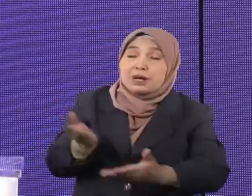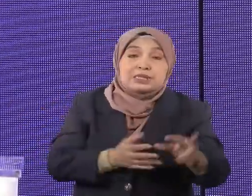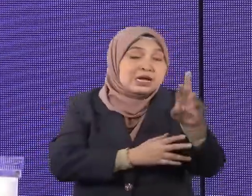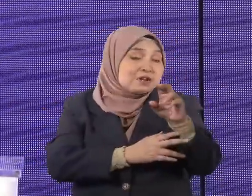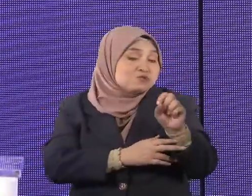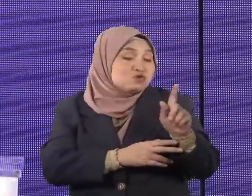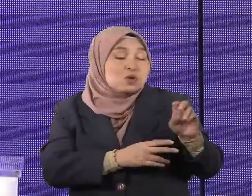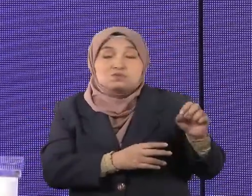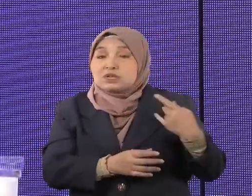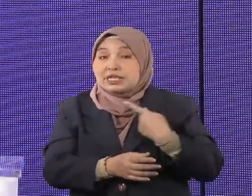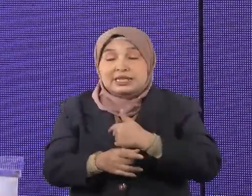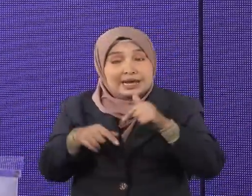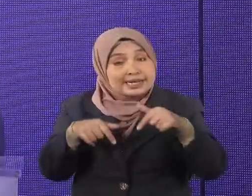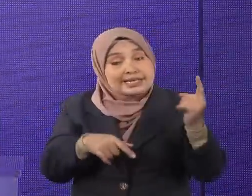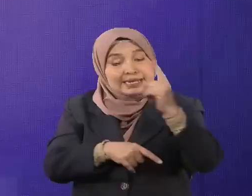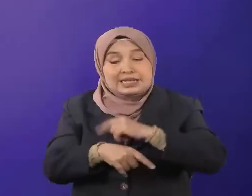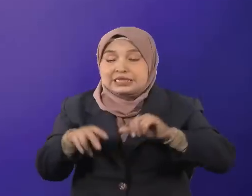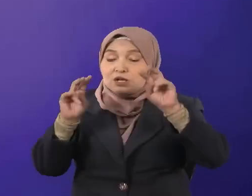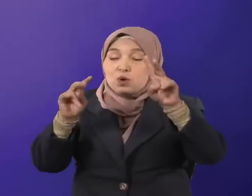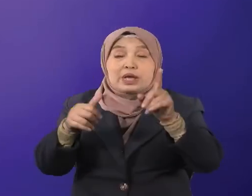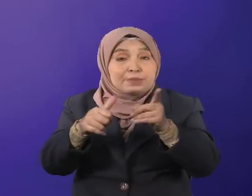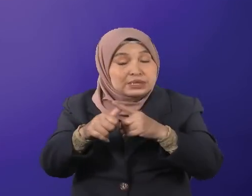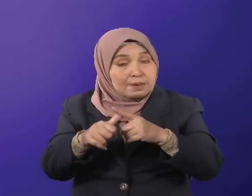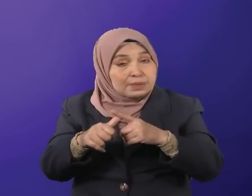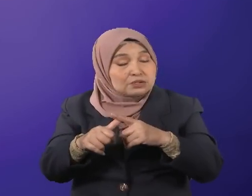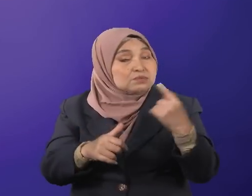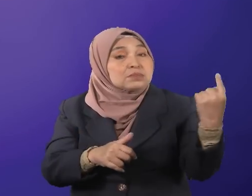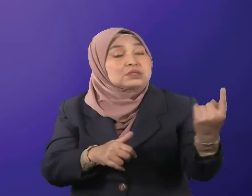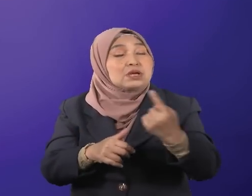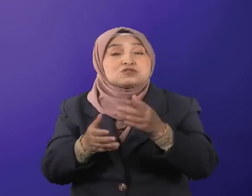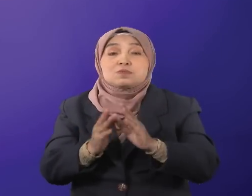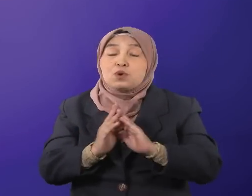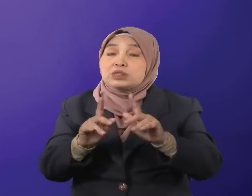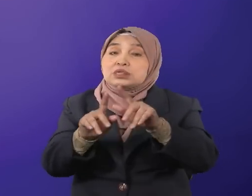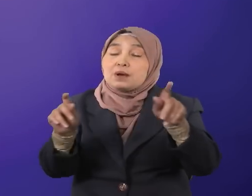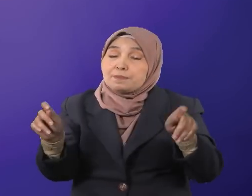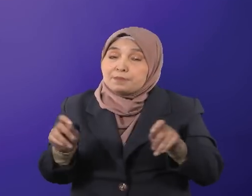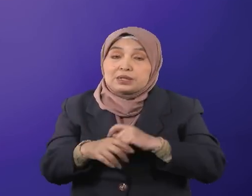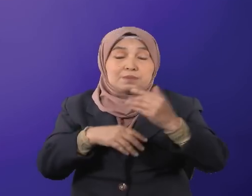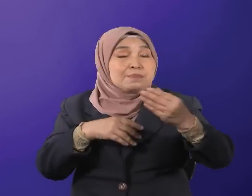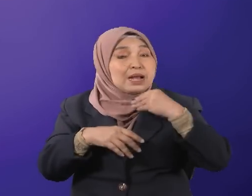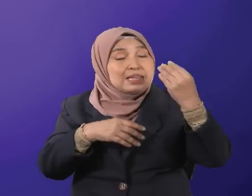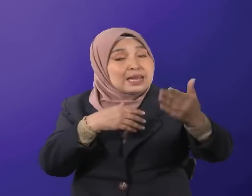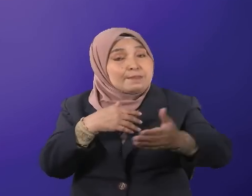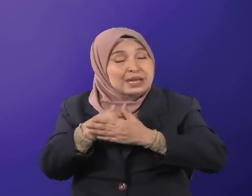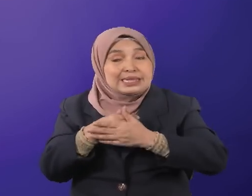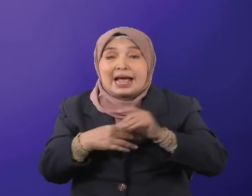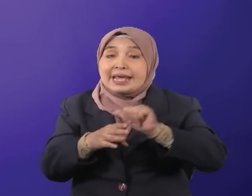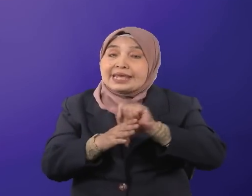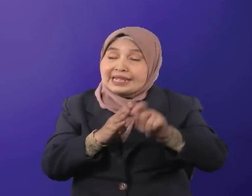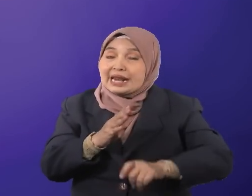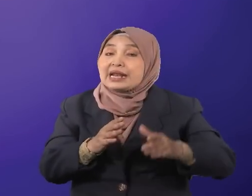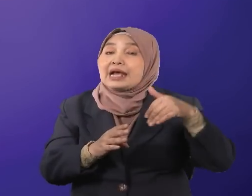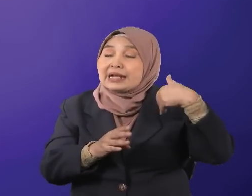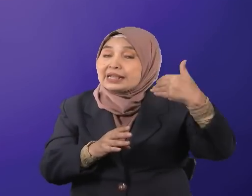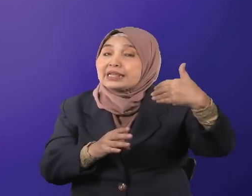kita pada hari ini, kita saksikan. Iaitu yang pertama ialah sentiasa memohon tempat pengembalian yang baik di akhirat nanti. Husnul